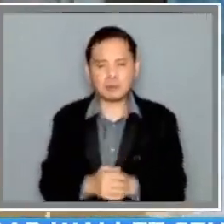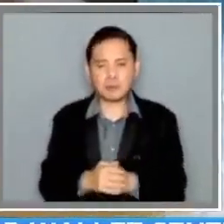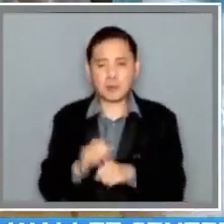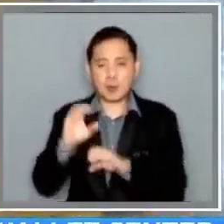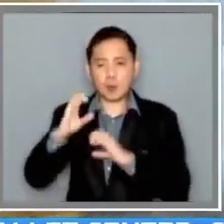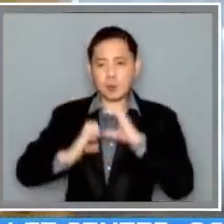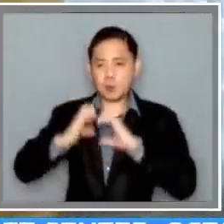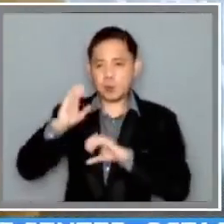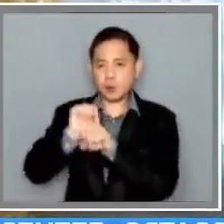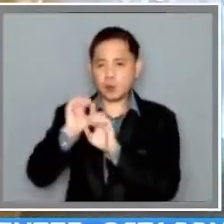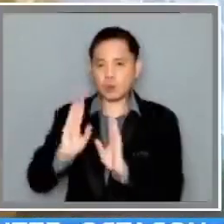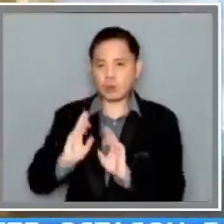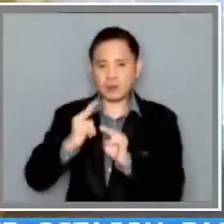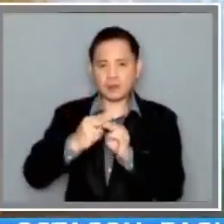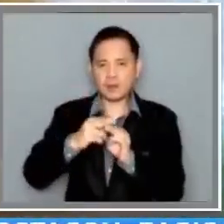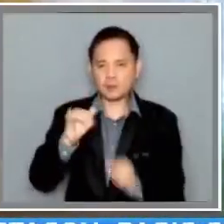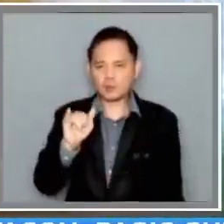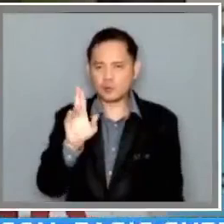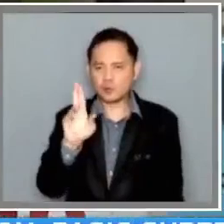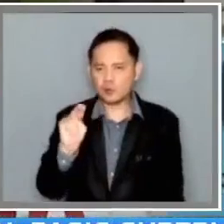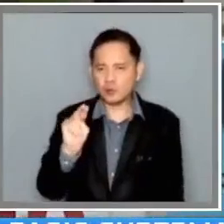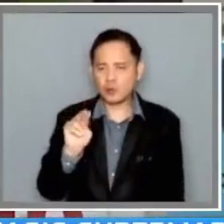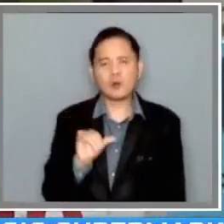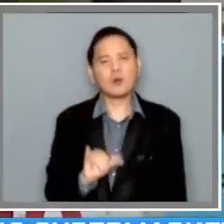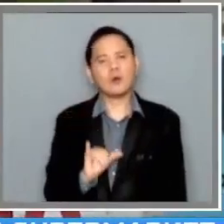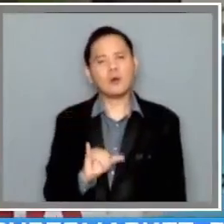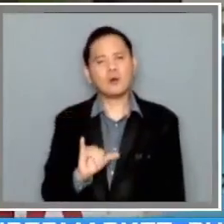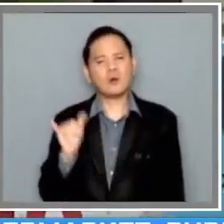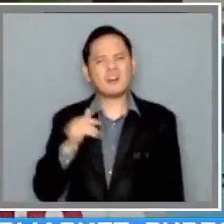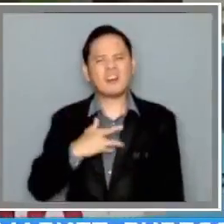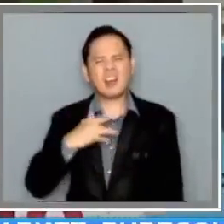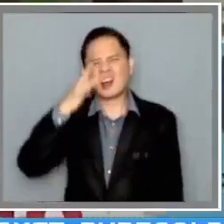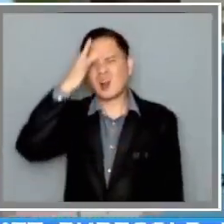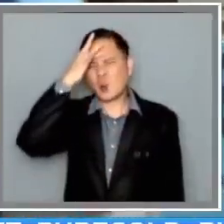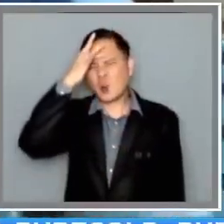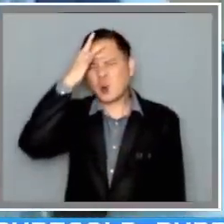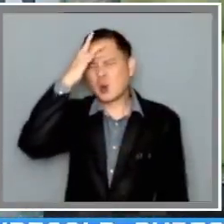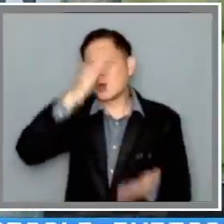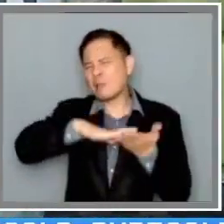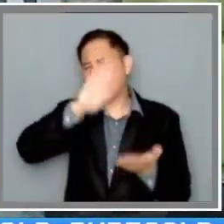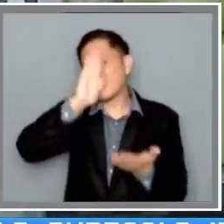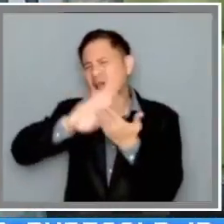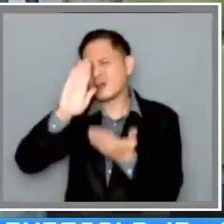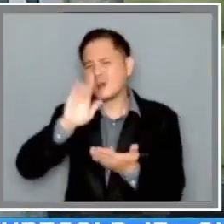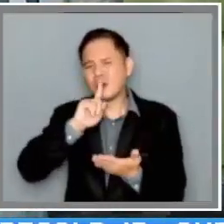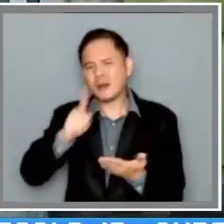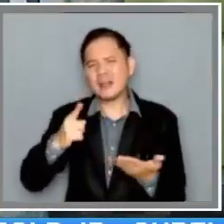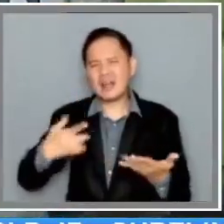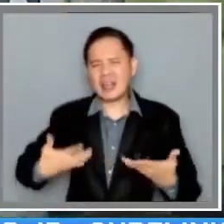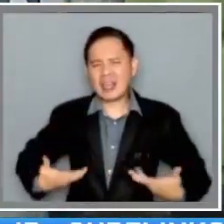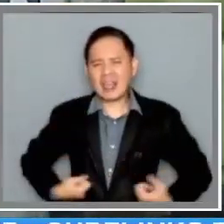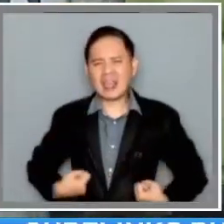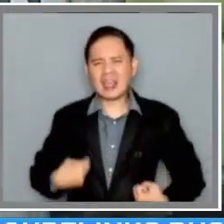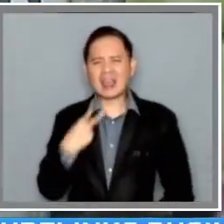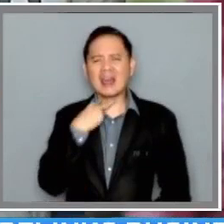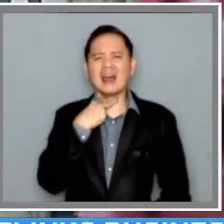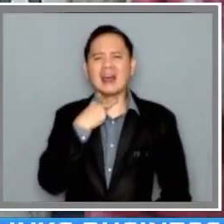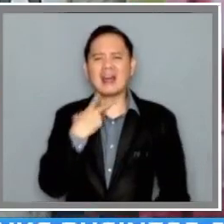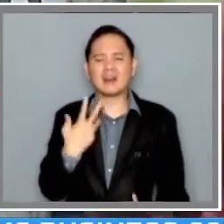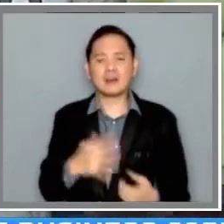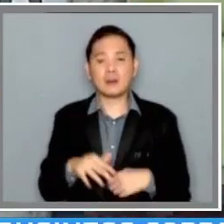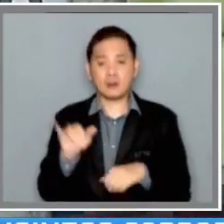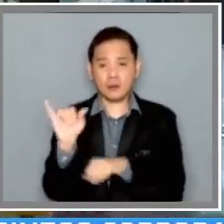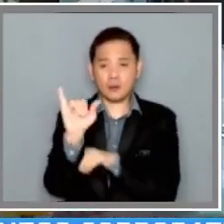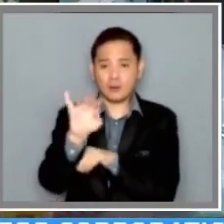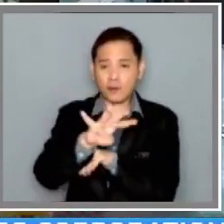daw talaga ang taas ng bentahan ng bigas ngayon. Sa ngayon, medyo mataas eh. Masakit sa bulsa. Ang dati raw kasi ng 44 pesos kada